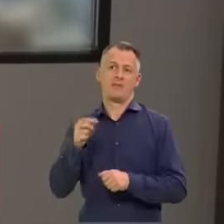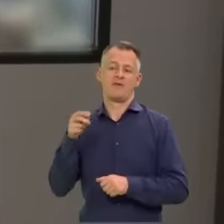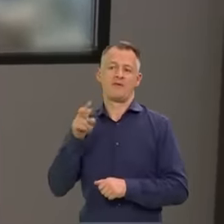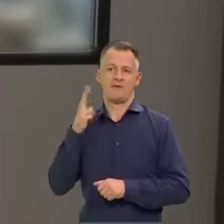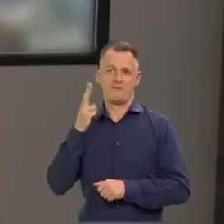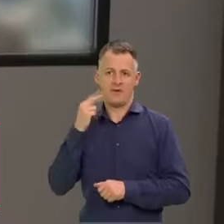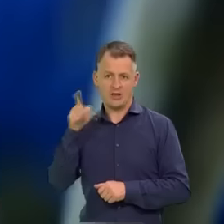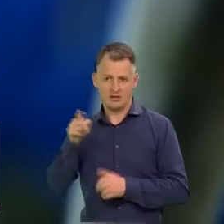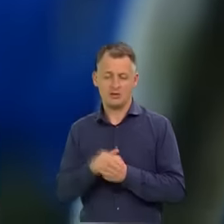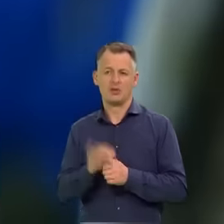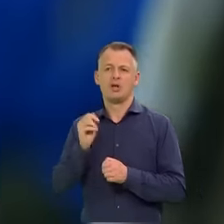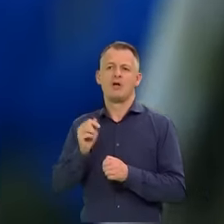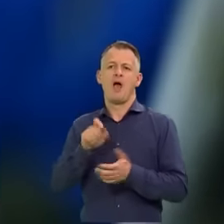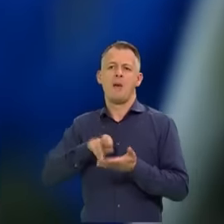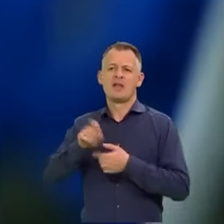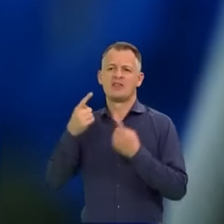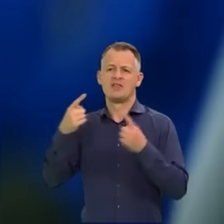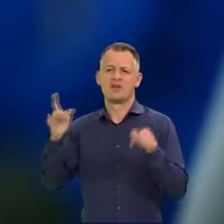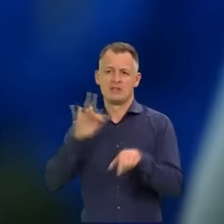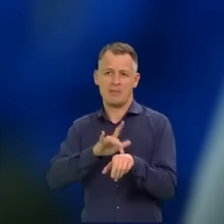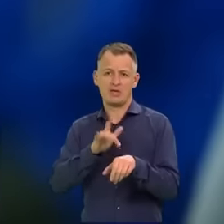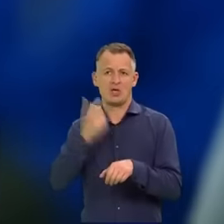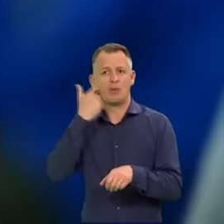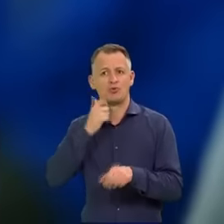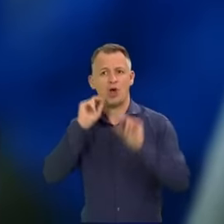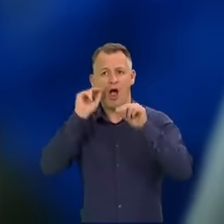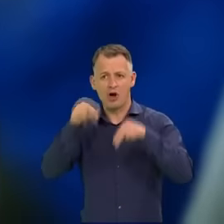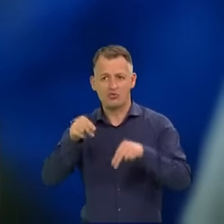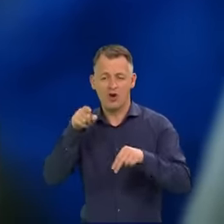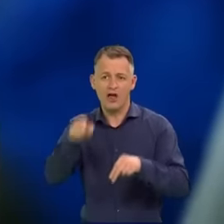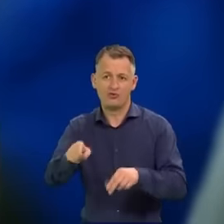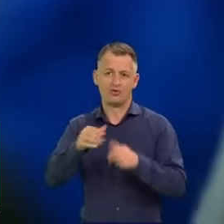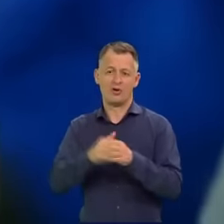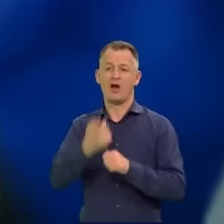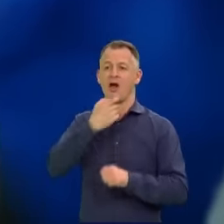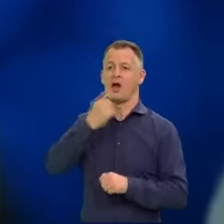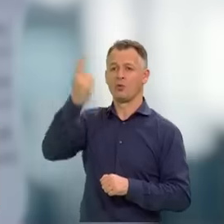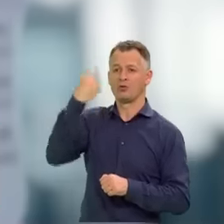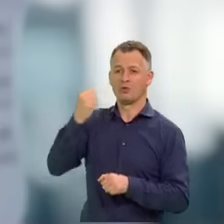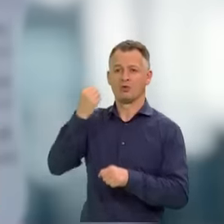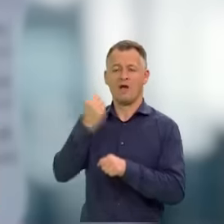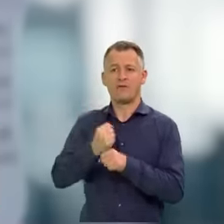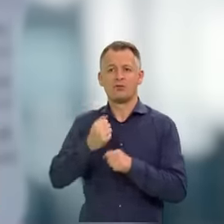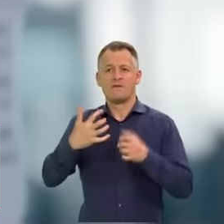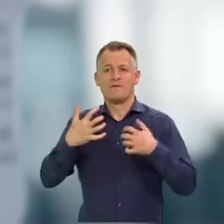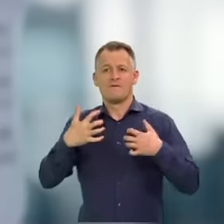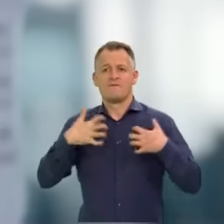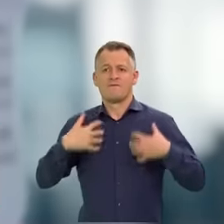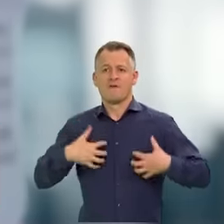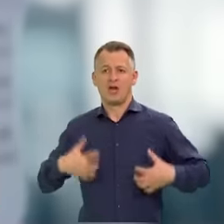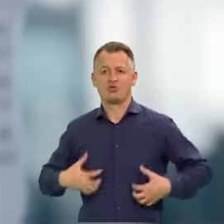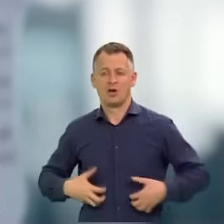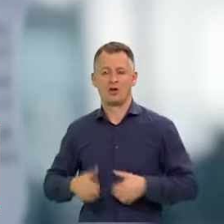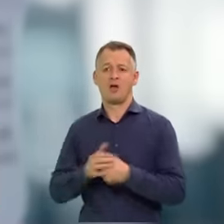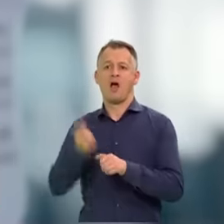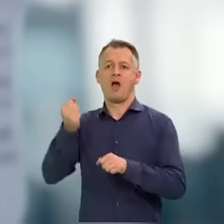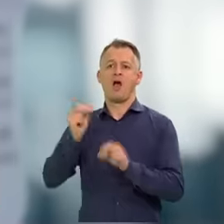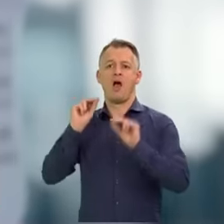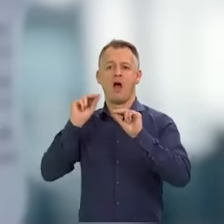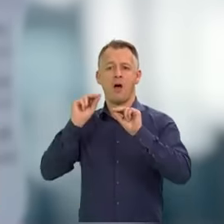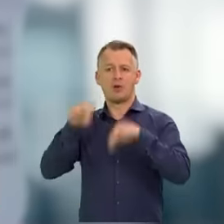diferiți medici. Nu știam că să ajunge aici. Anul trecut a făcut o varicenă și a fost internată la un spital în